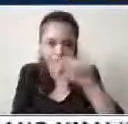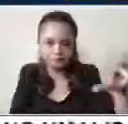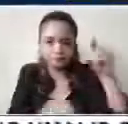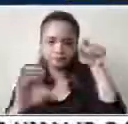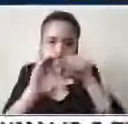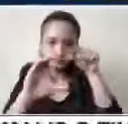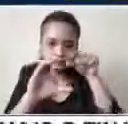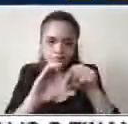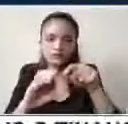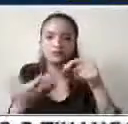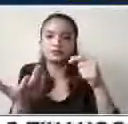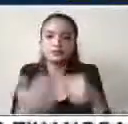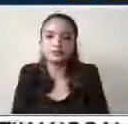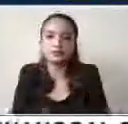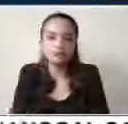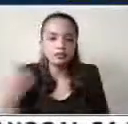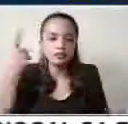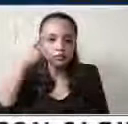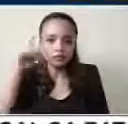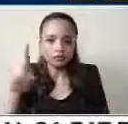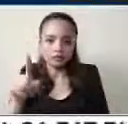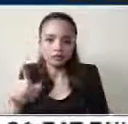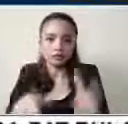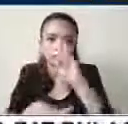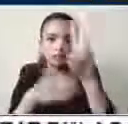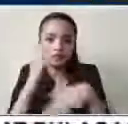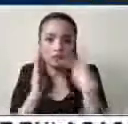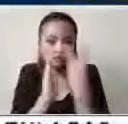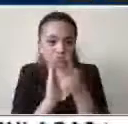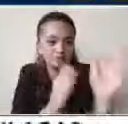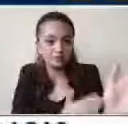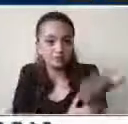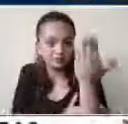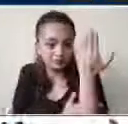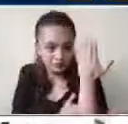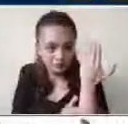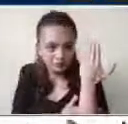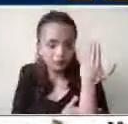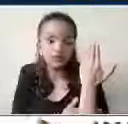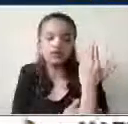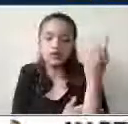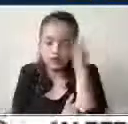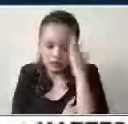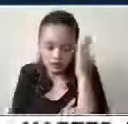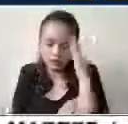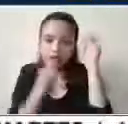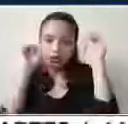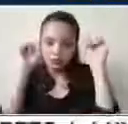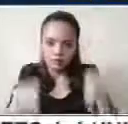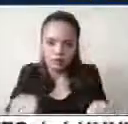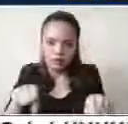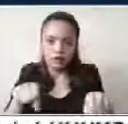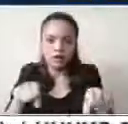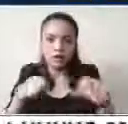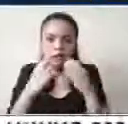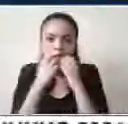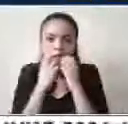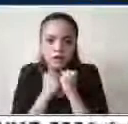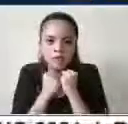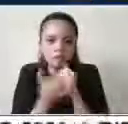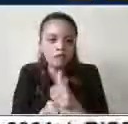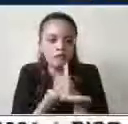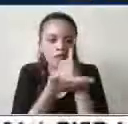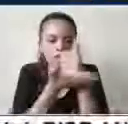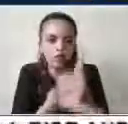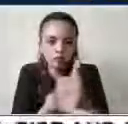pag-aralan to dahil nakikita naman natin na maaari maging beneficial para po ma-increase ang vaccine confidence sa ating bansa, lalong-lalo na sa mga senior